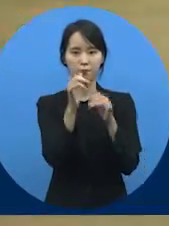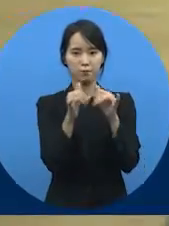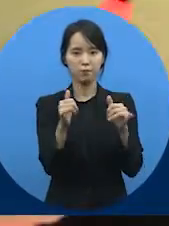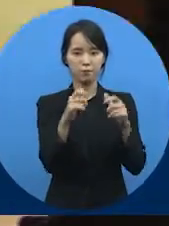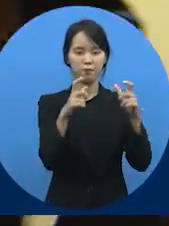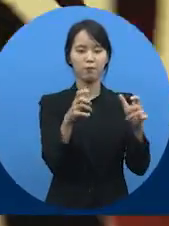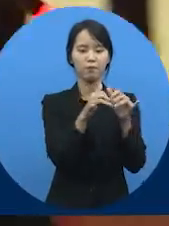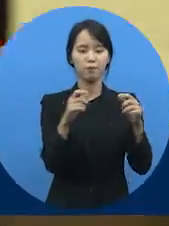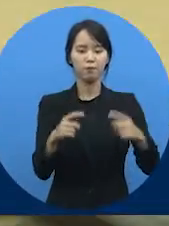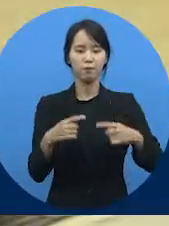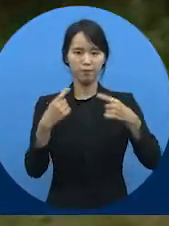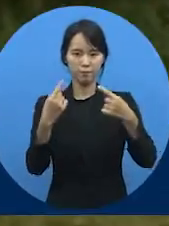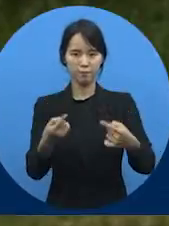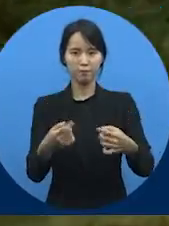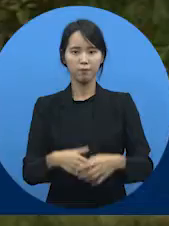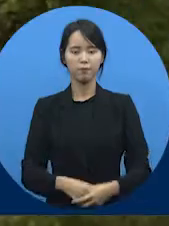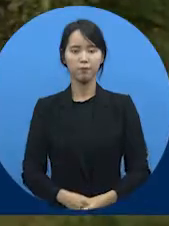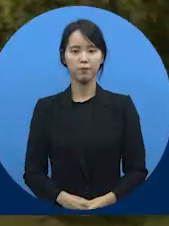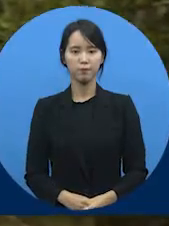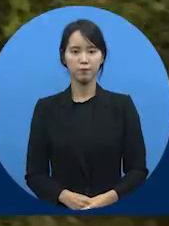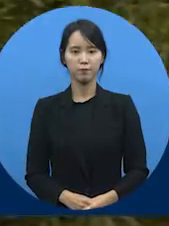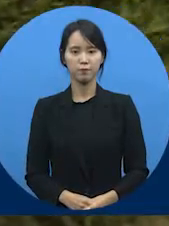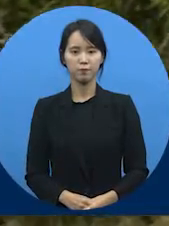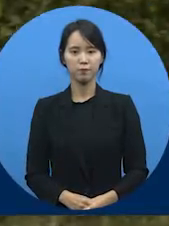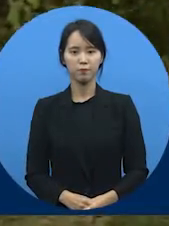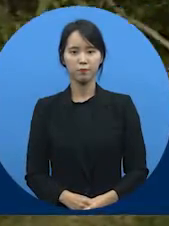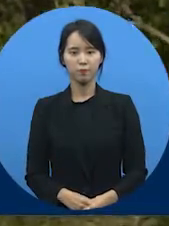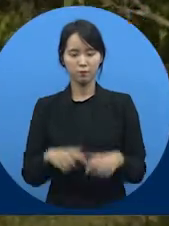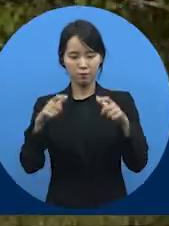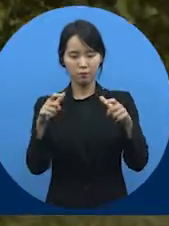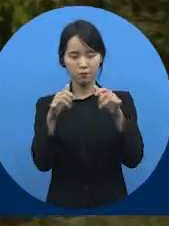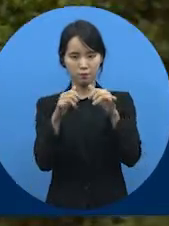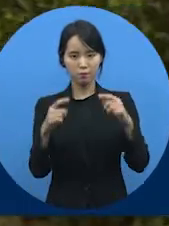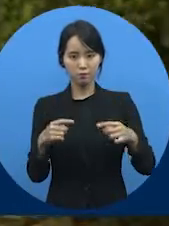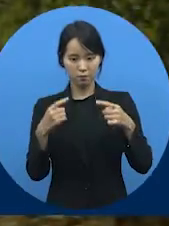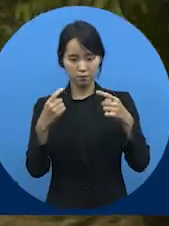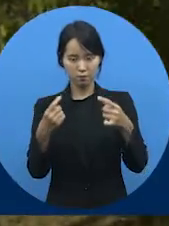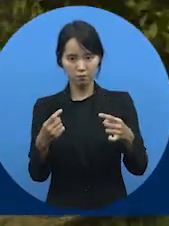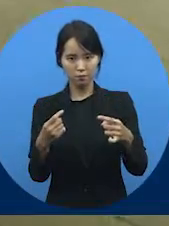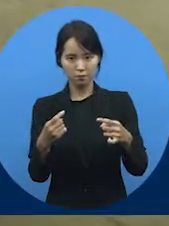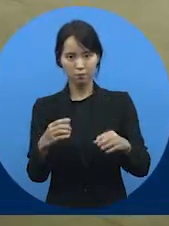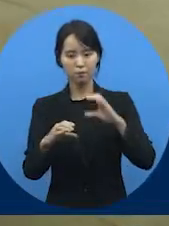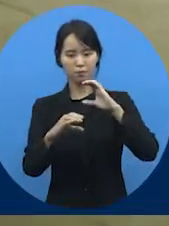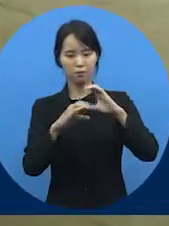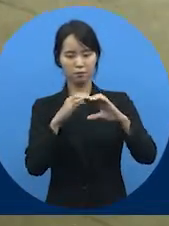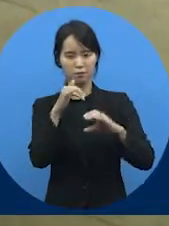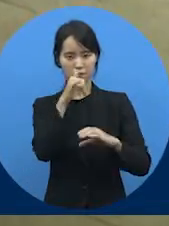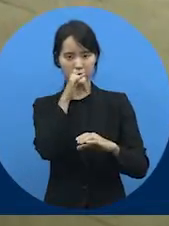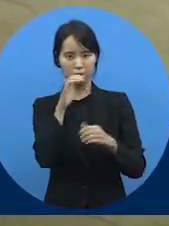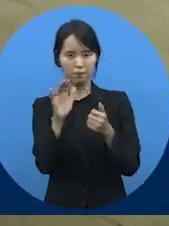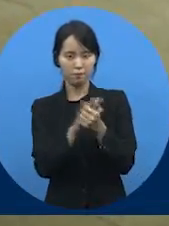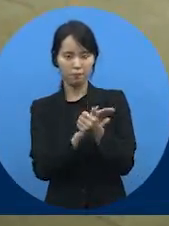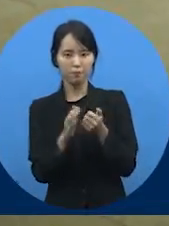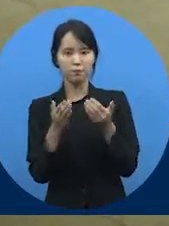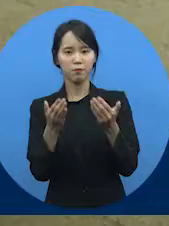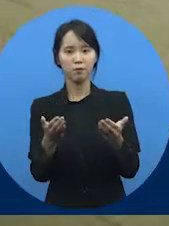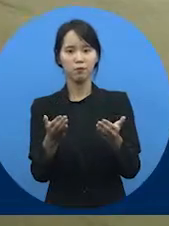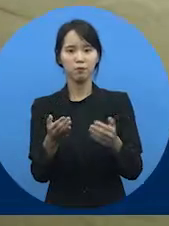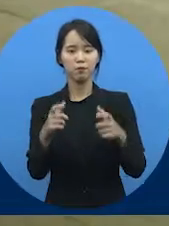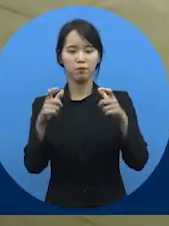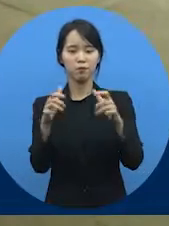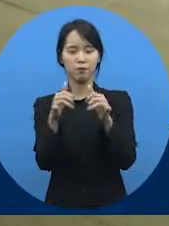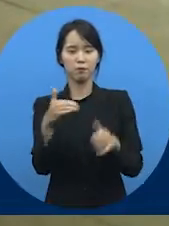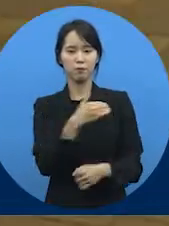자율방범대, 동별 주민이 함께 순찰하는 프로그램입니다. 동대문구는 주민참여 순찰을 통해 소통하는 행정